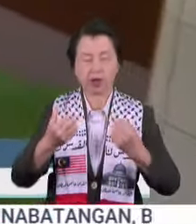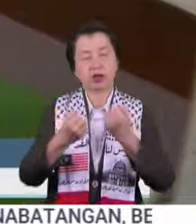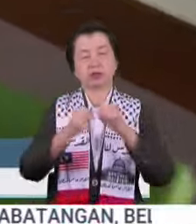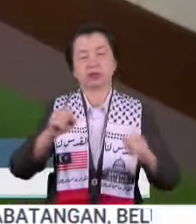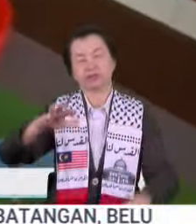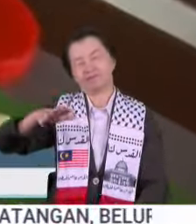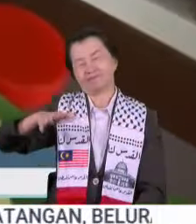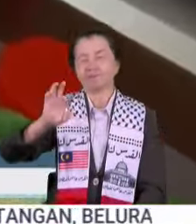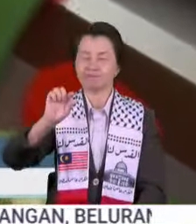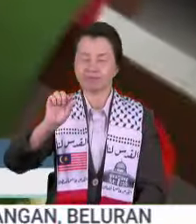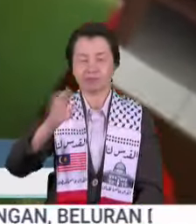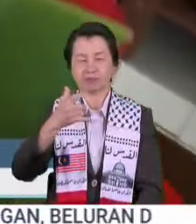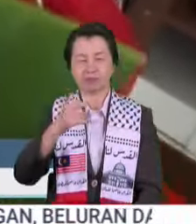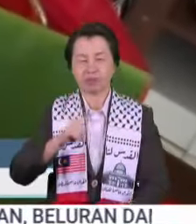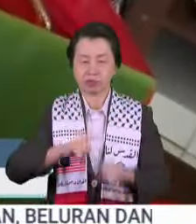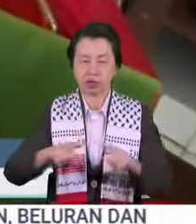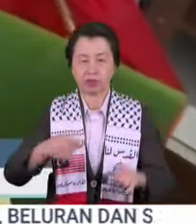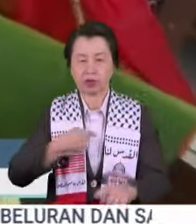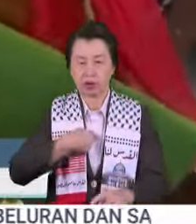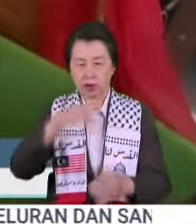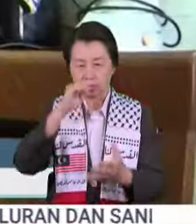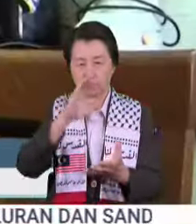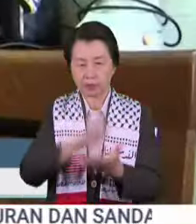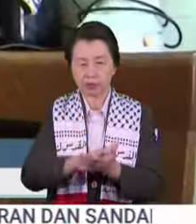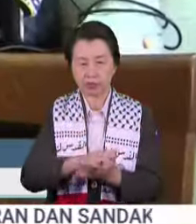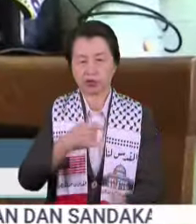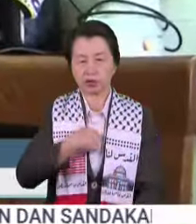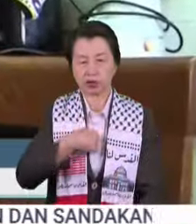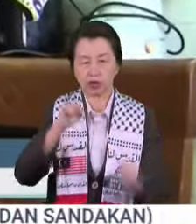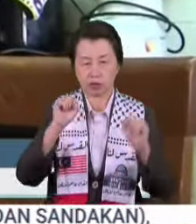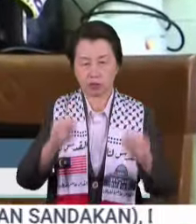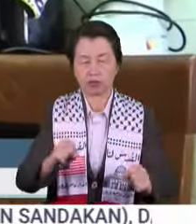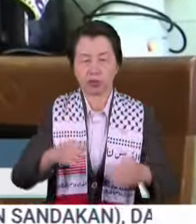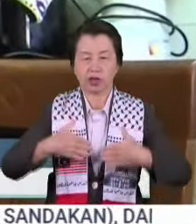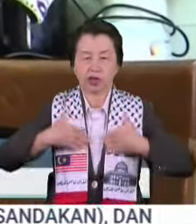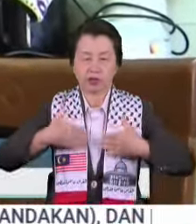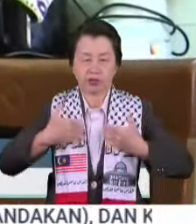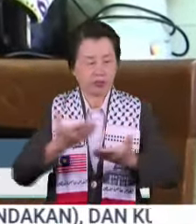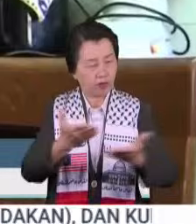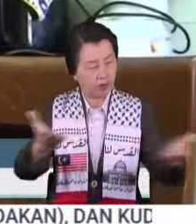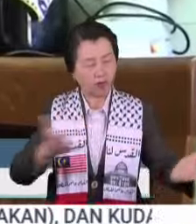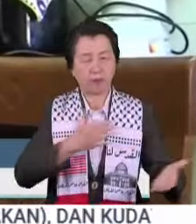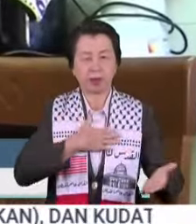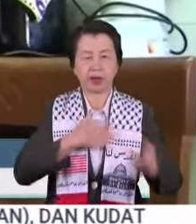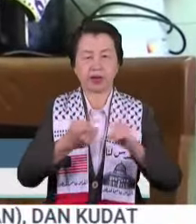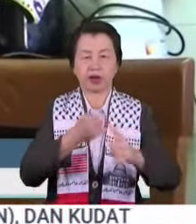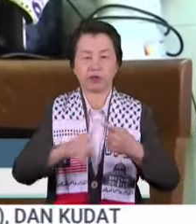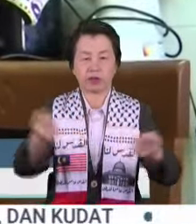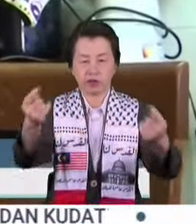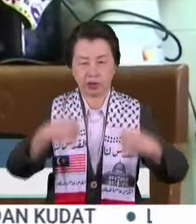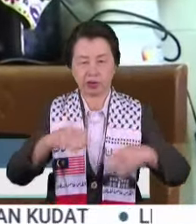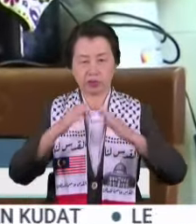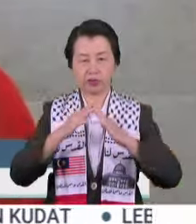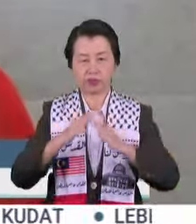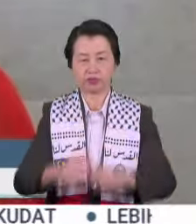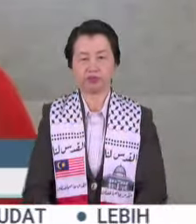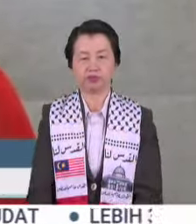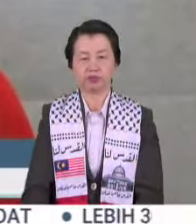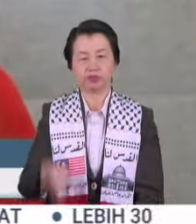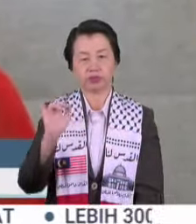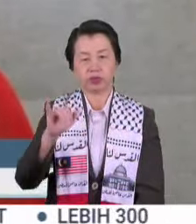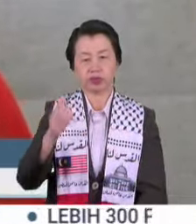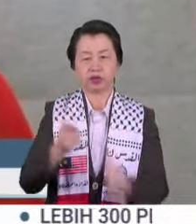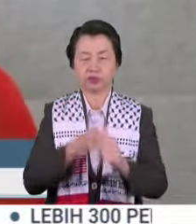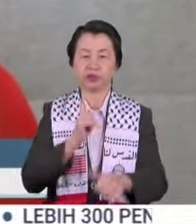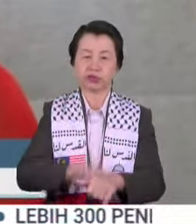sederhana juga walau Bagaimanapun saya percaya saya dapat menggembirakanlah semua rakan-rakan saya yang datang first time jadi saya